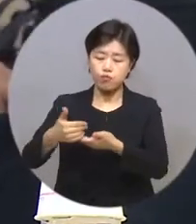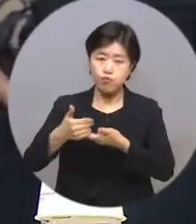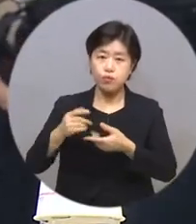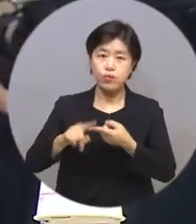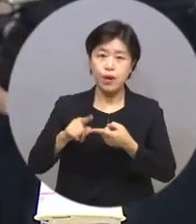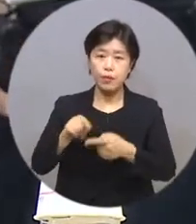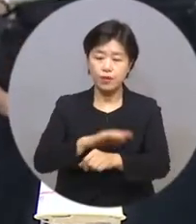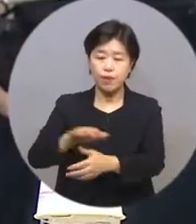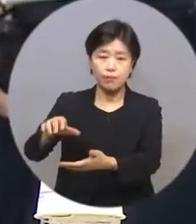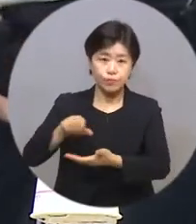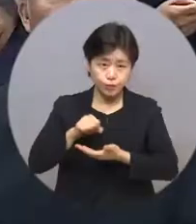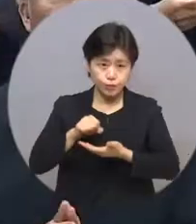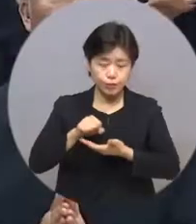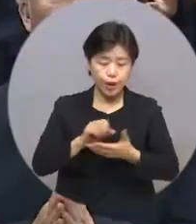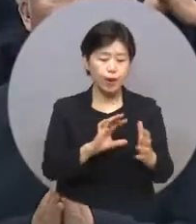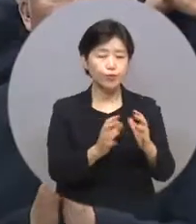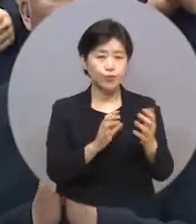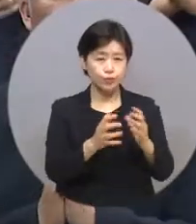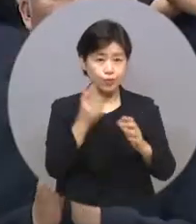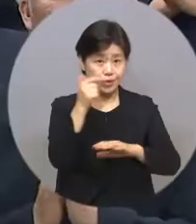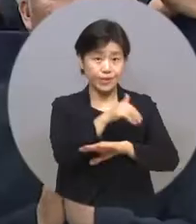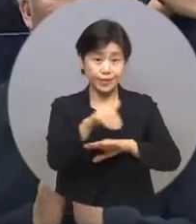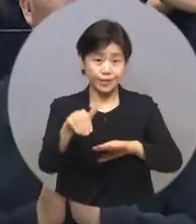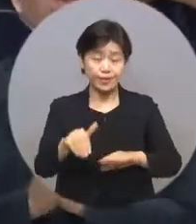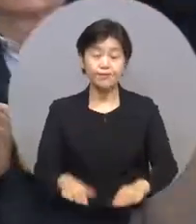관련 논의를 이어갈 계획입니다